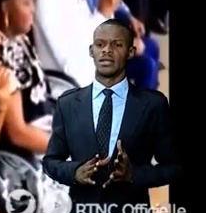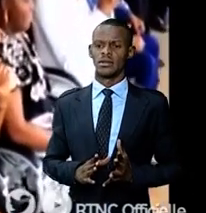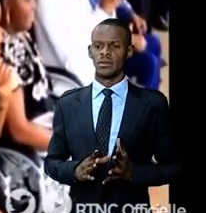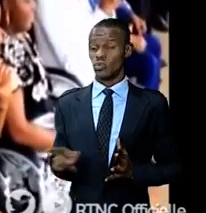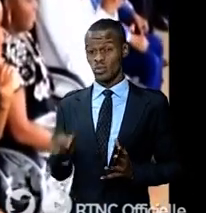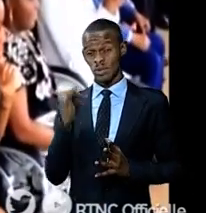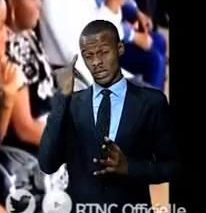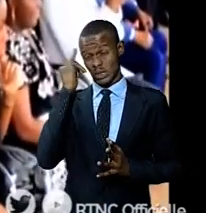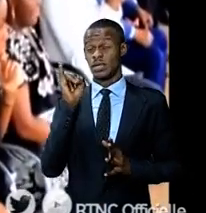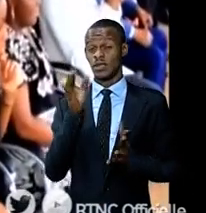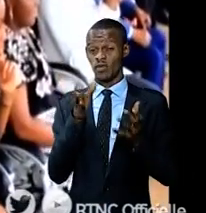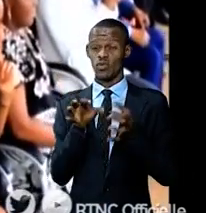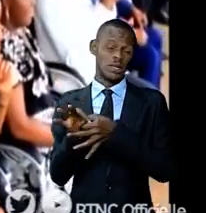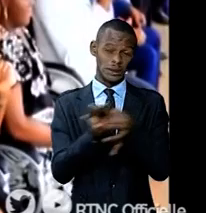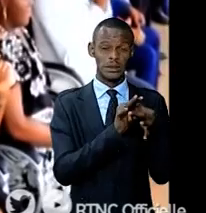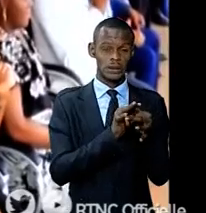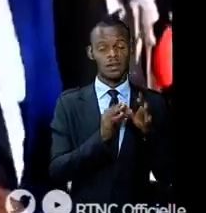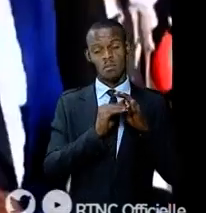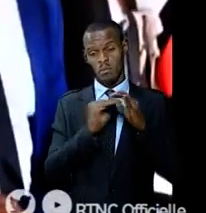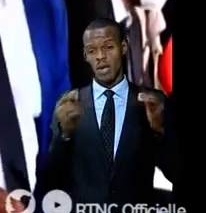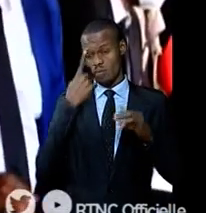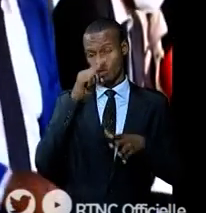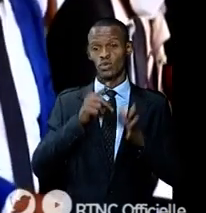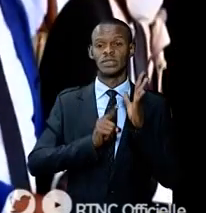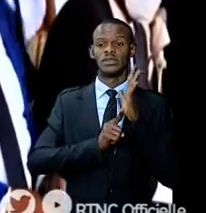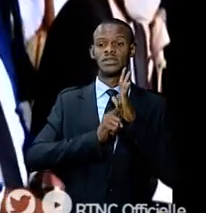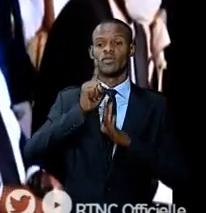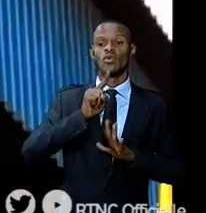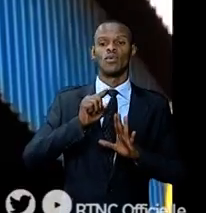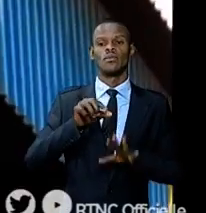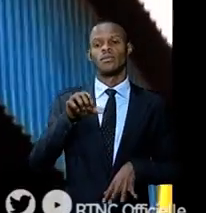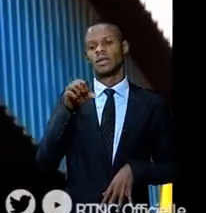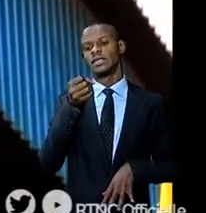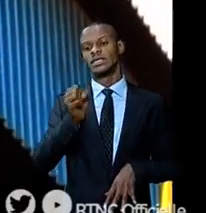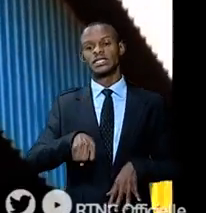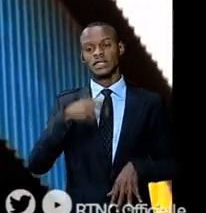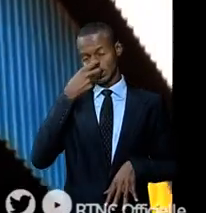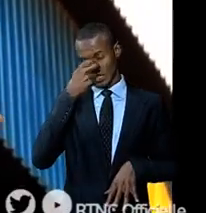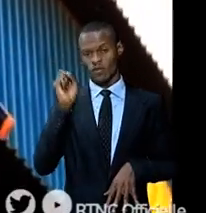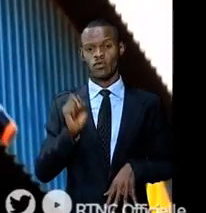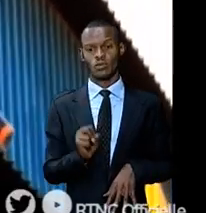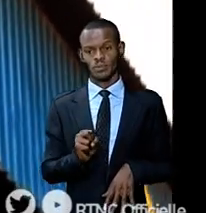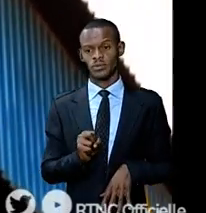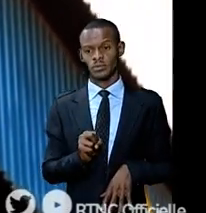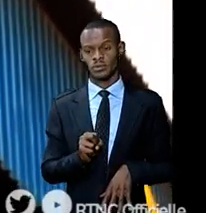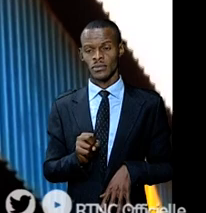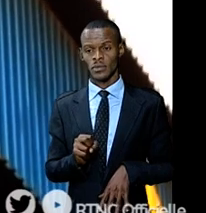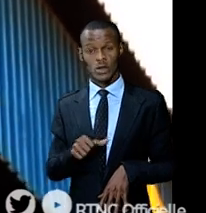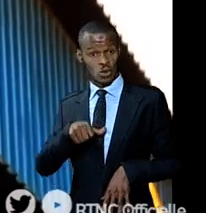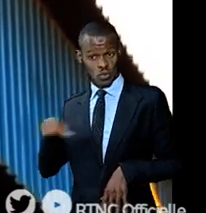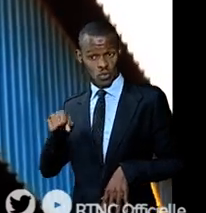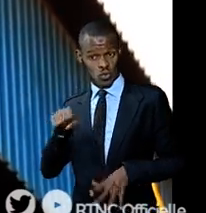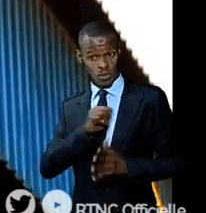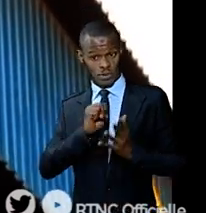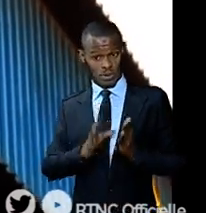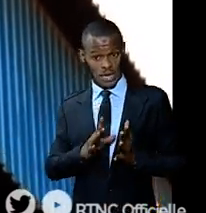vision de l'unité, la paix et le développement du Sud Kivu. Le moment fort arrivé. Prenons la parole, Éric Roubouillet, fils du